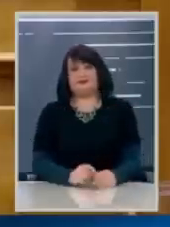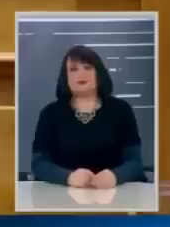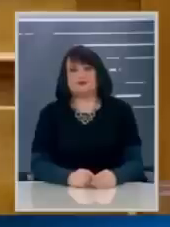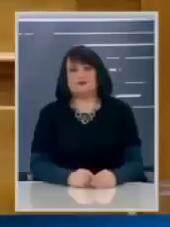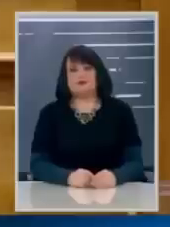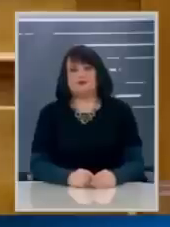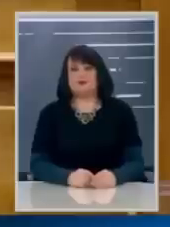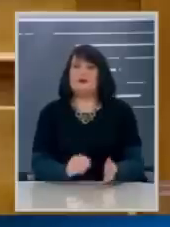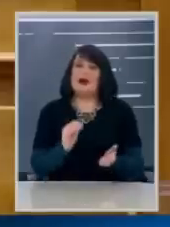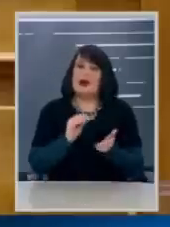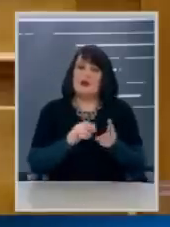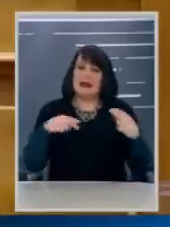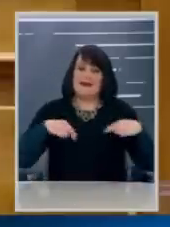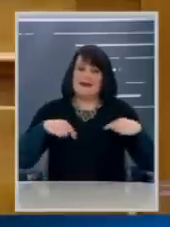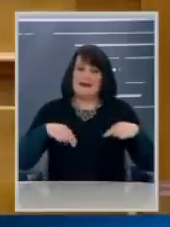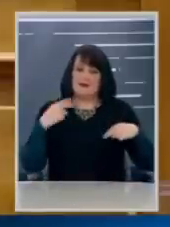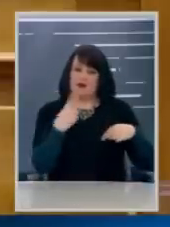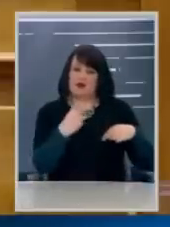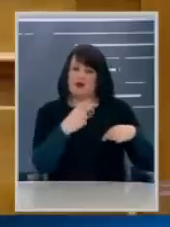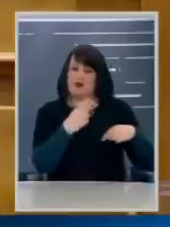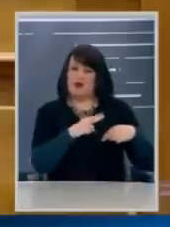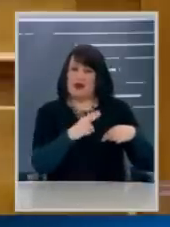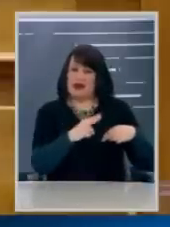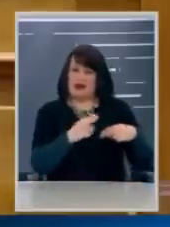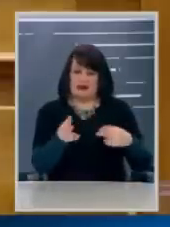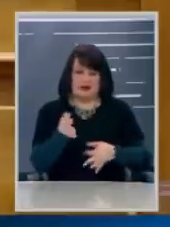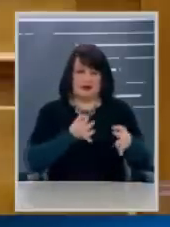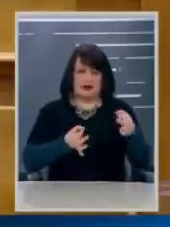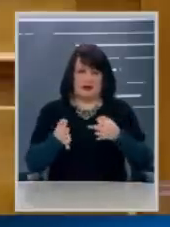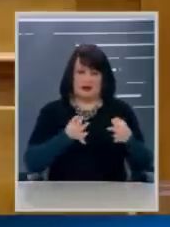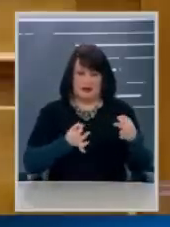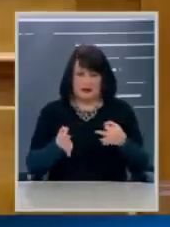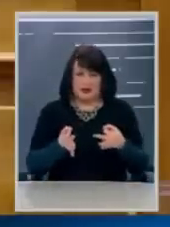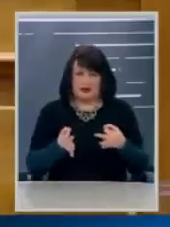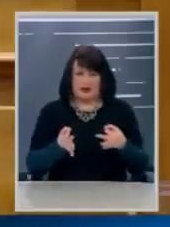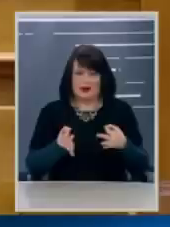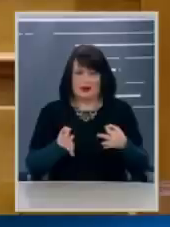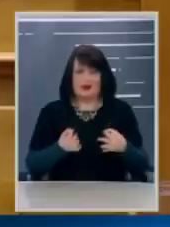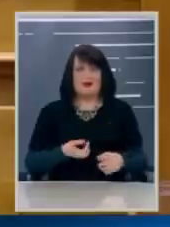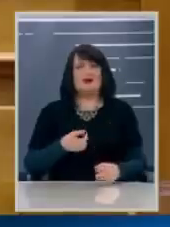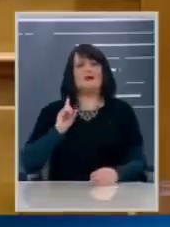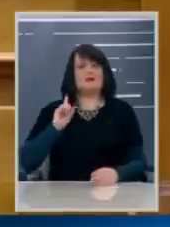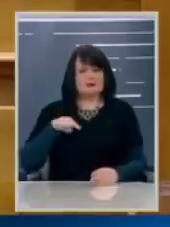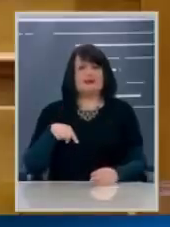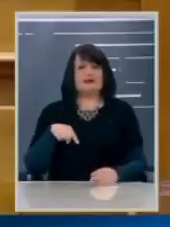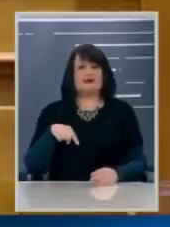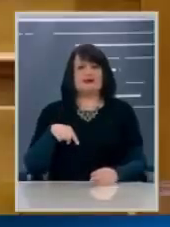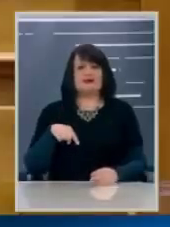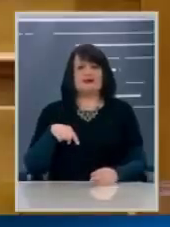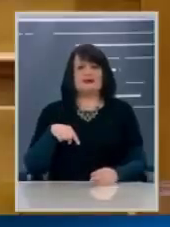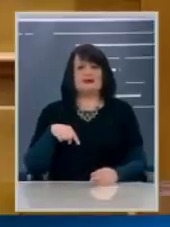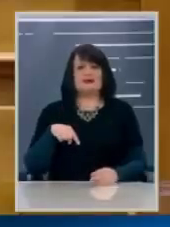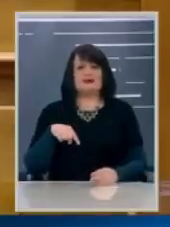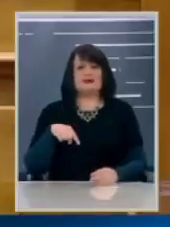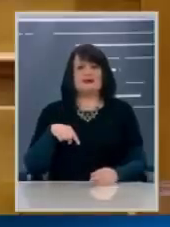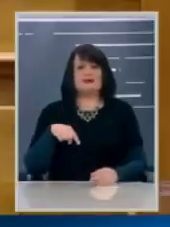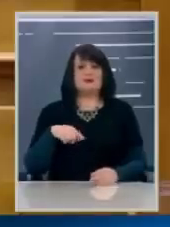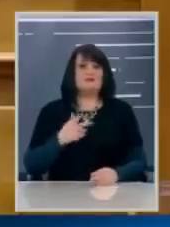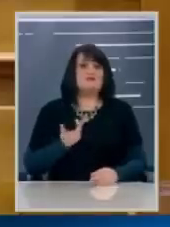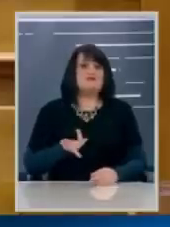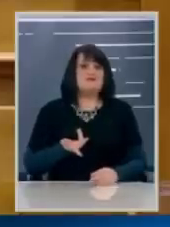Επιπλέον, οι υπουργοί σας, κύριε Πρωθυπουργέ, λέγανε ότι είναι παράνομο να